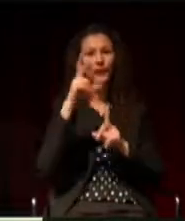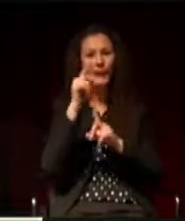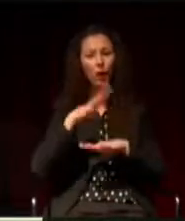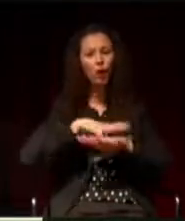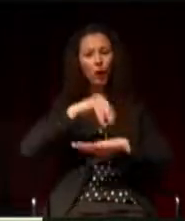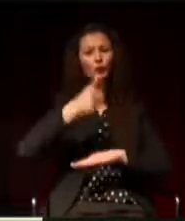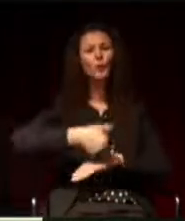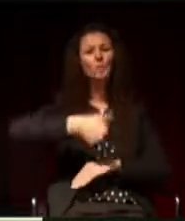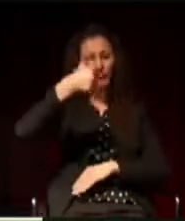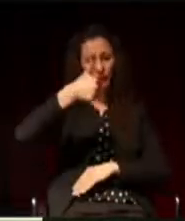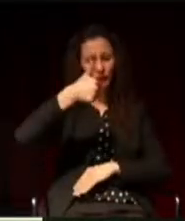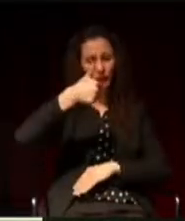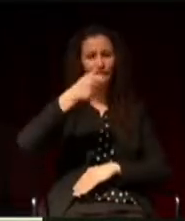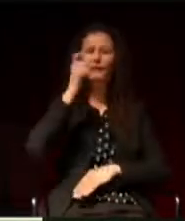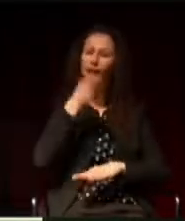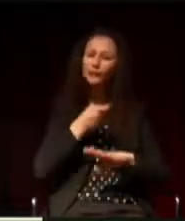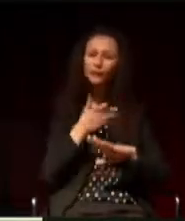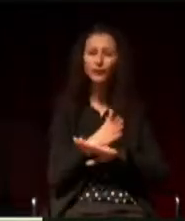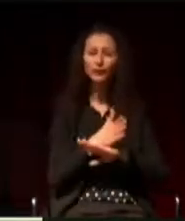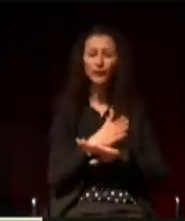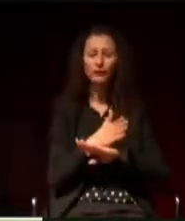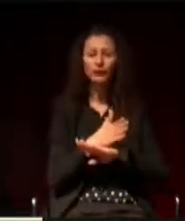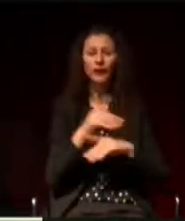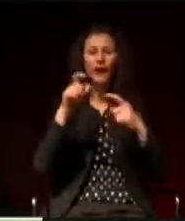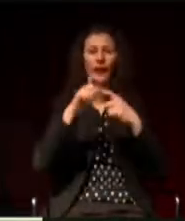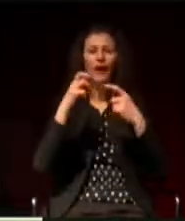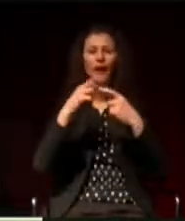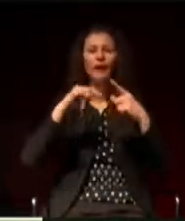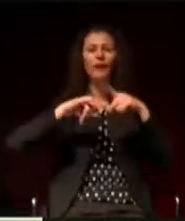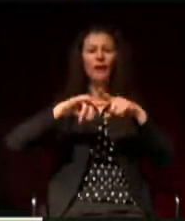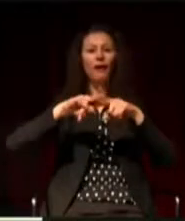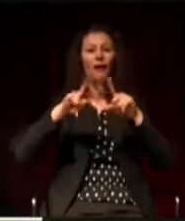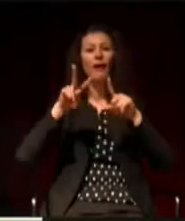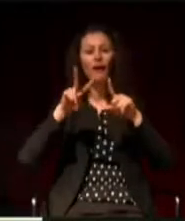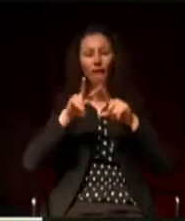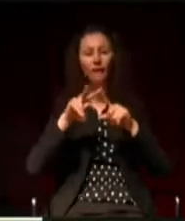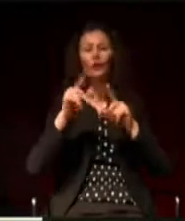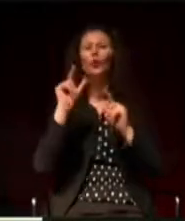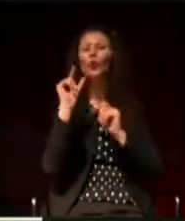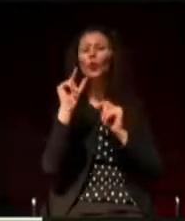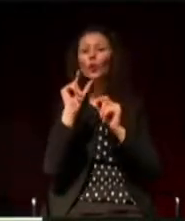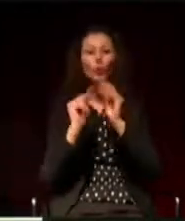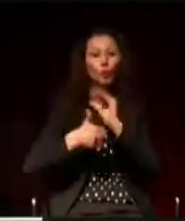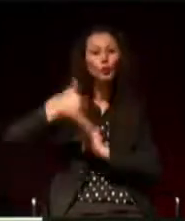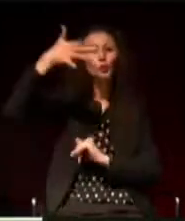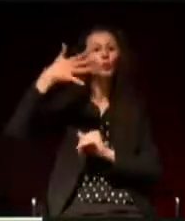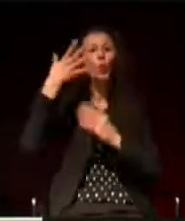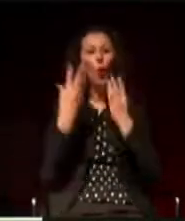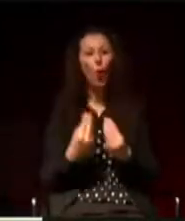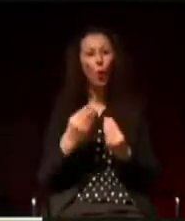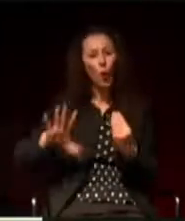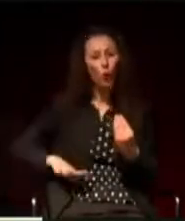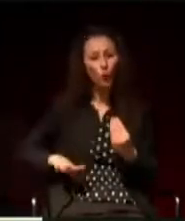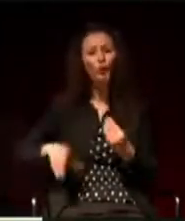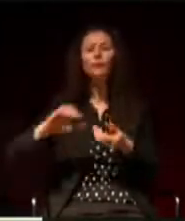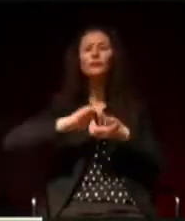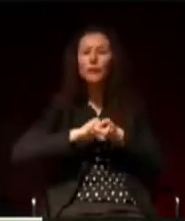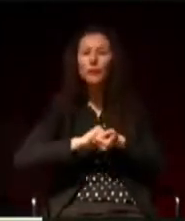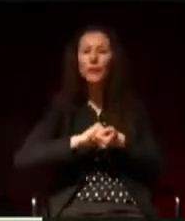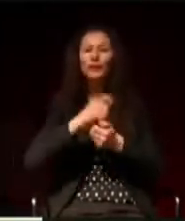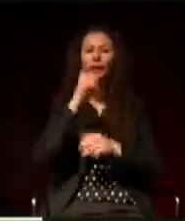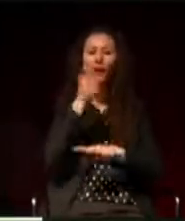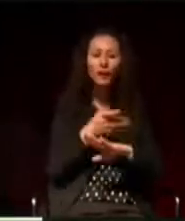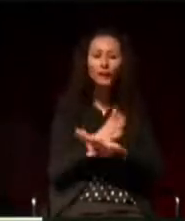İmar Komisyonu Başkanımız gerçekten de Erhan Uzunoğlu'na sabırlarından, gayretinden, uyumundan,